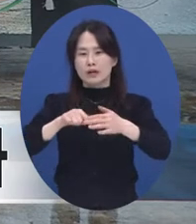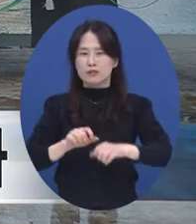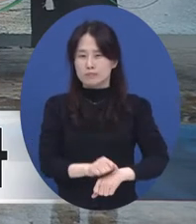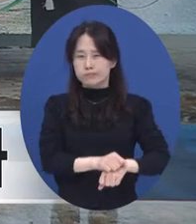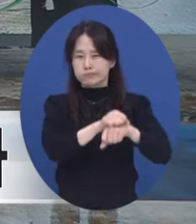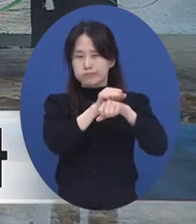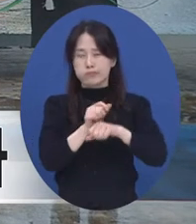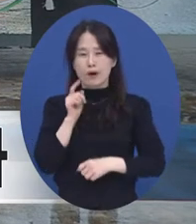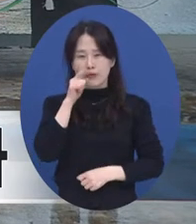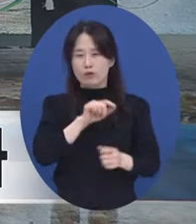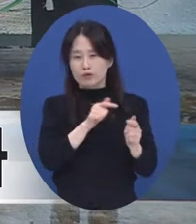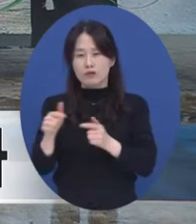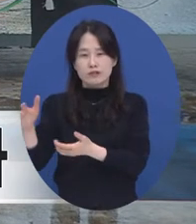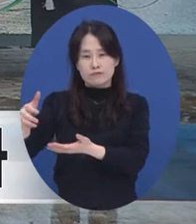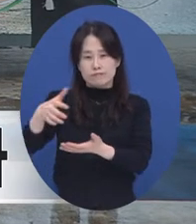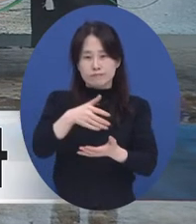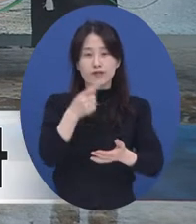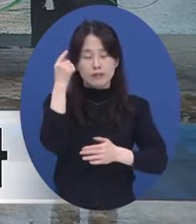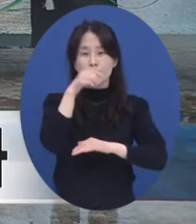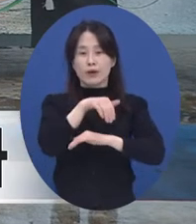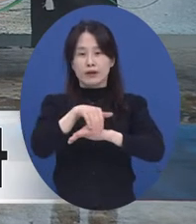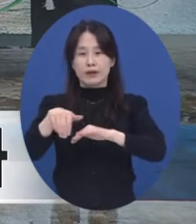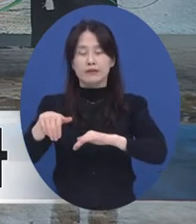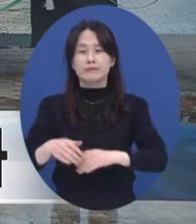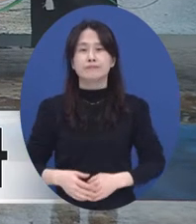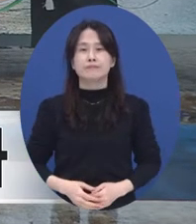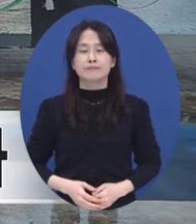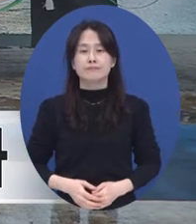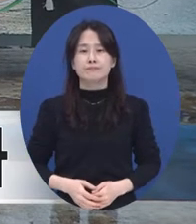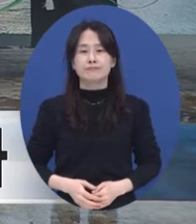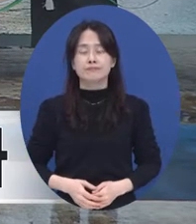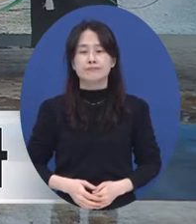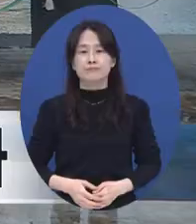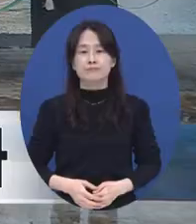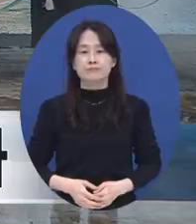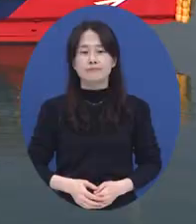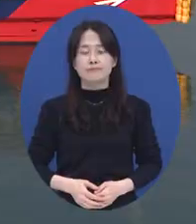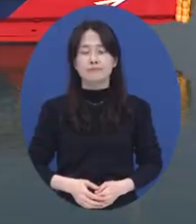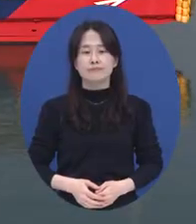폐기물 수거 작업에 나섭니다 구형 3 기자가 현장 취재했습니다